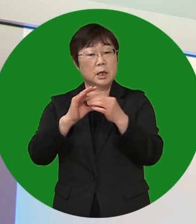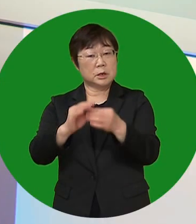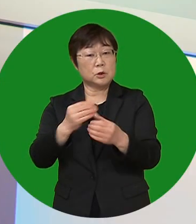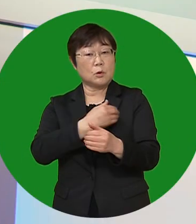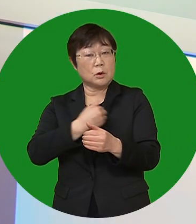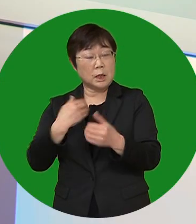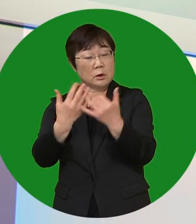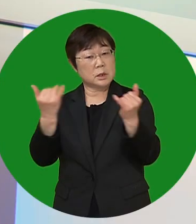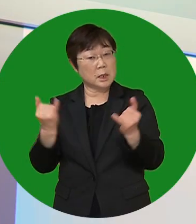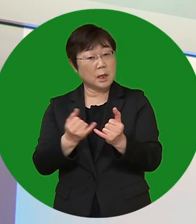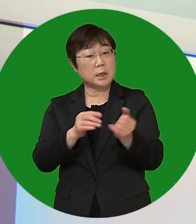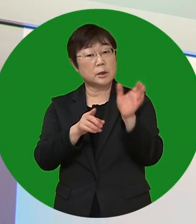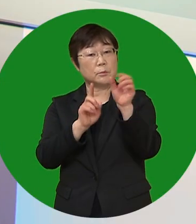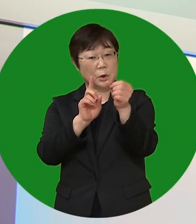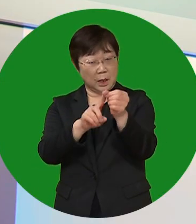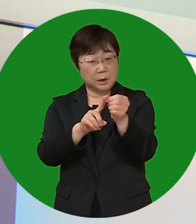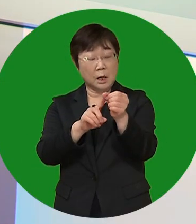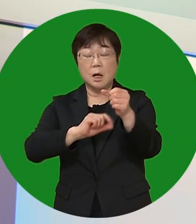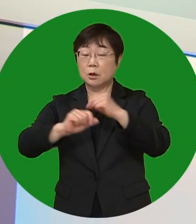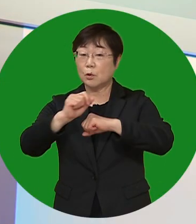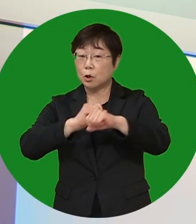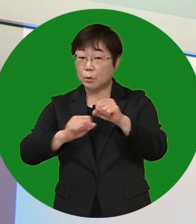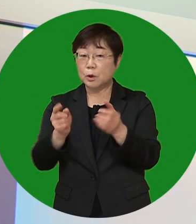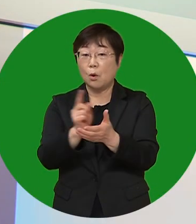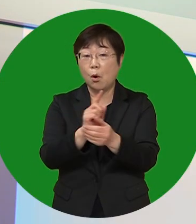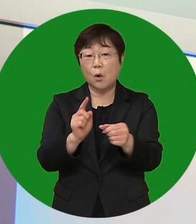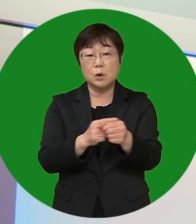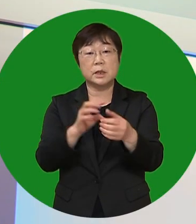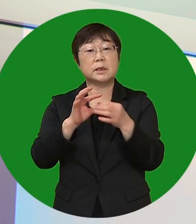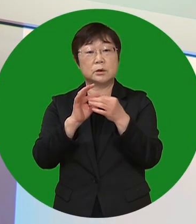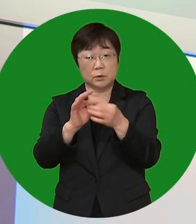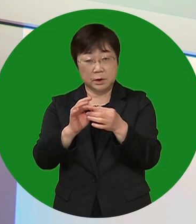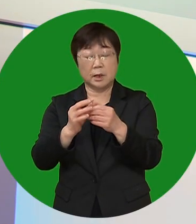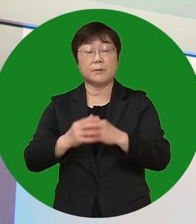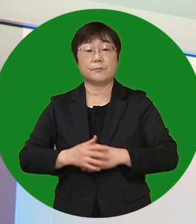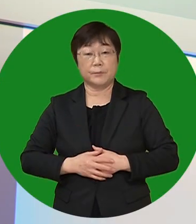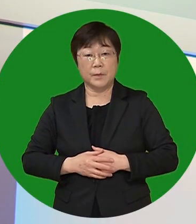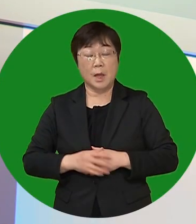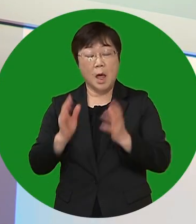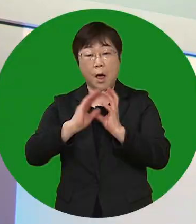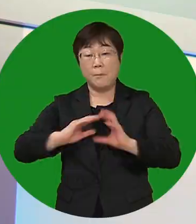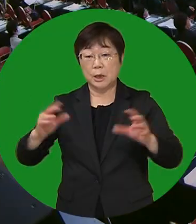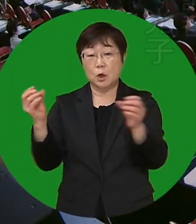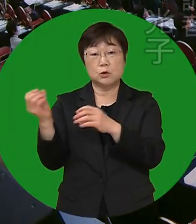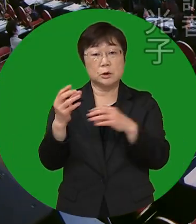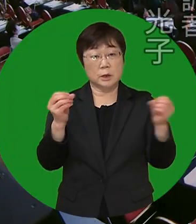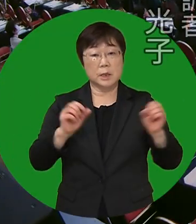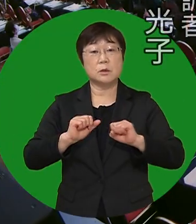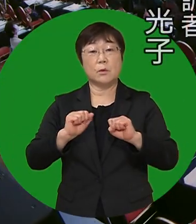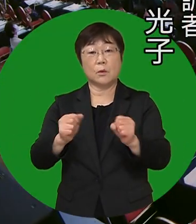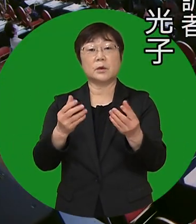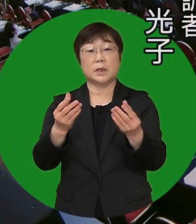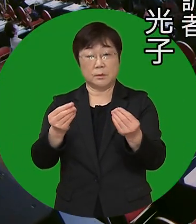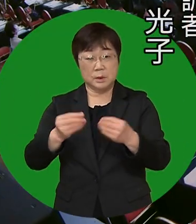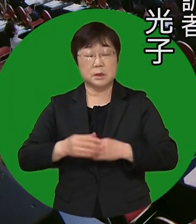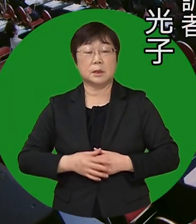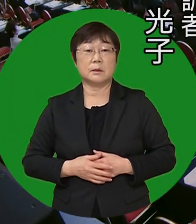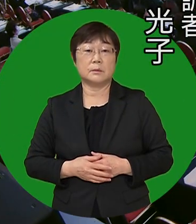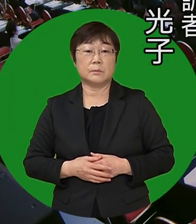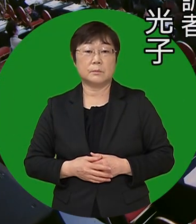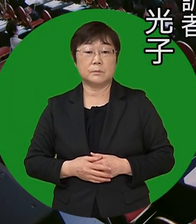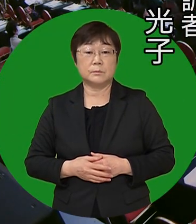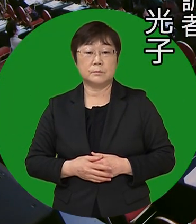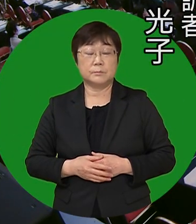持続可能な社会に向けた取り組みの方向性についてパネルディスカッションを行いました